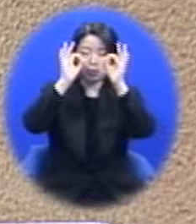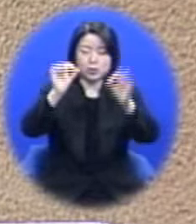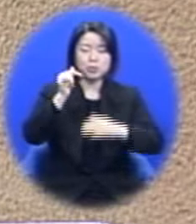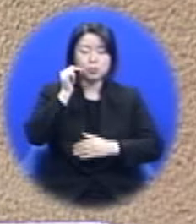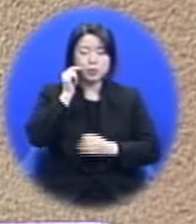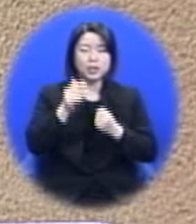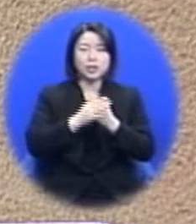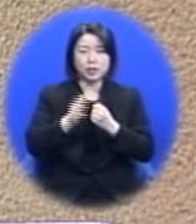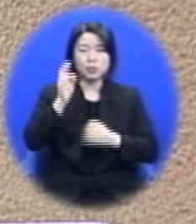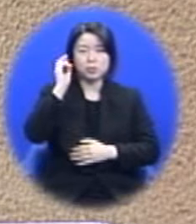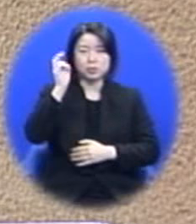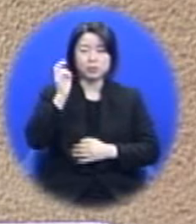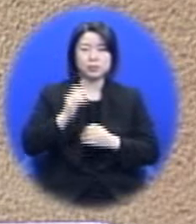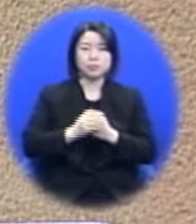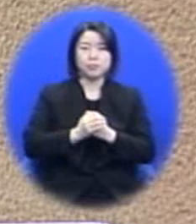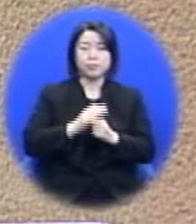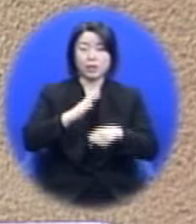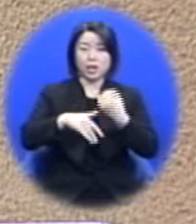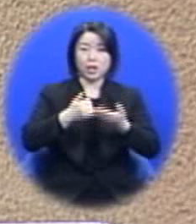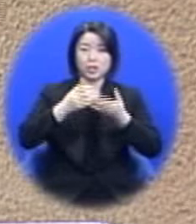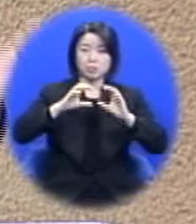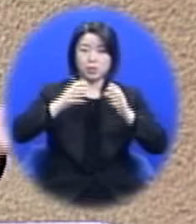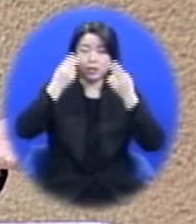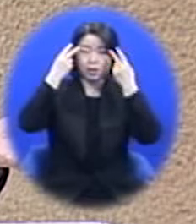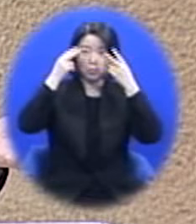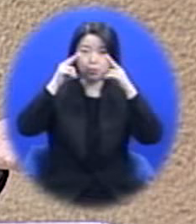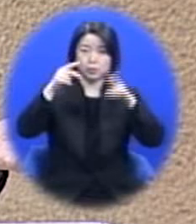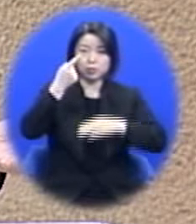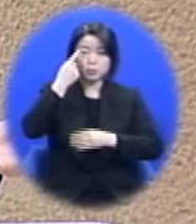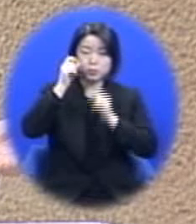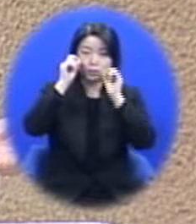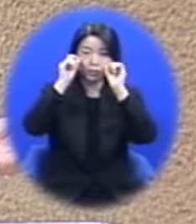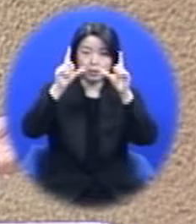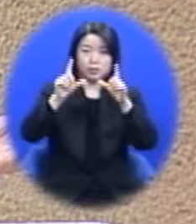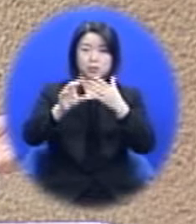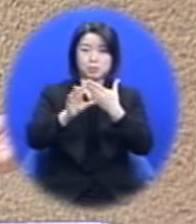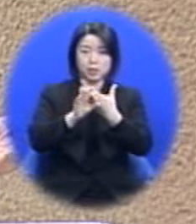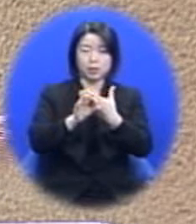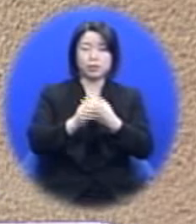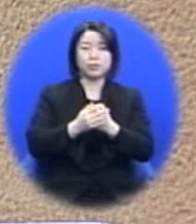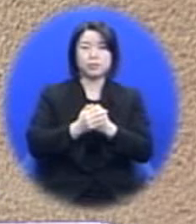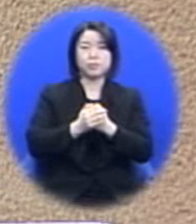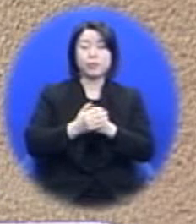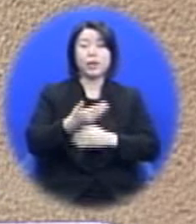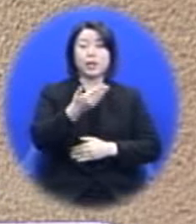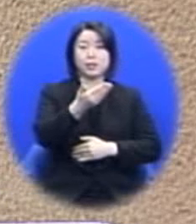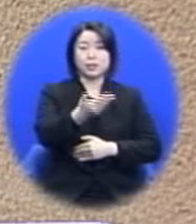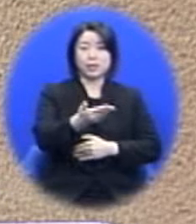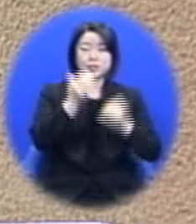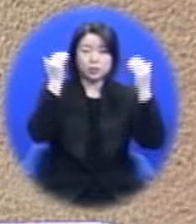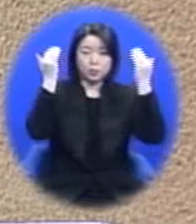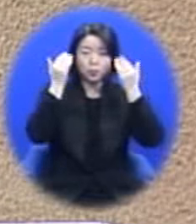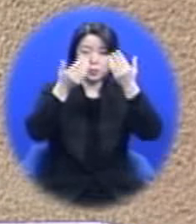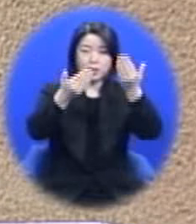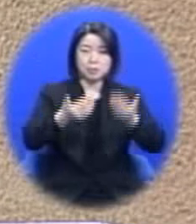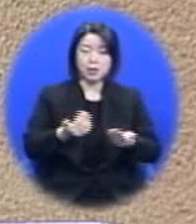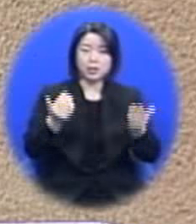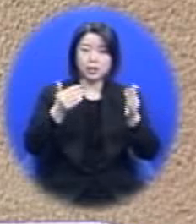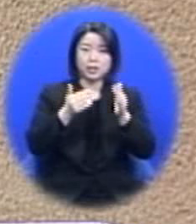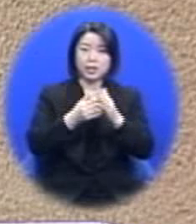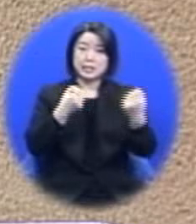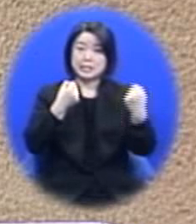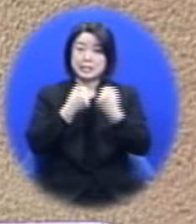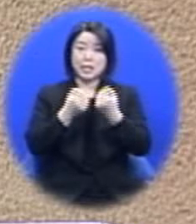그런 거예요. 하나님의 나라를 바라보는 눈이 뜨이고 나면 당신은 고난받기까지 싸우는 사람, 그